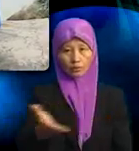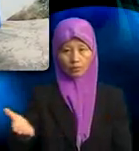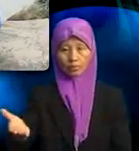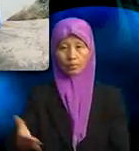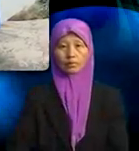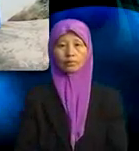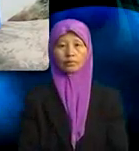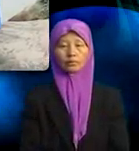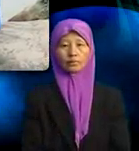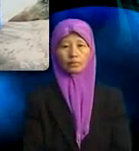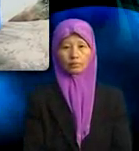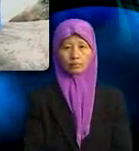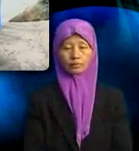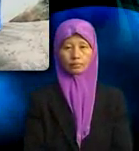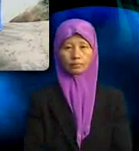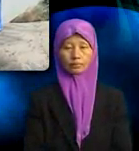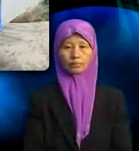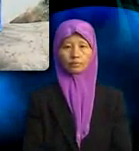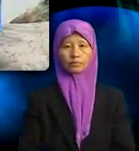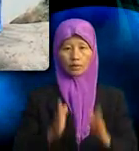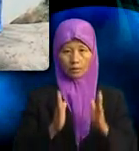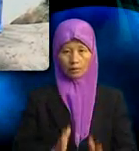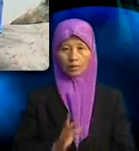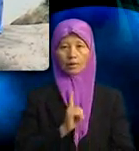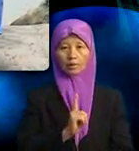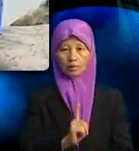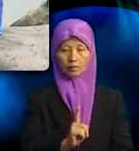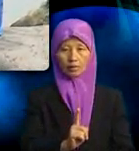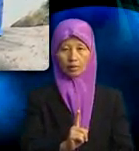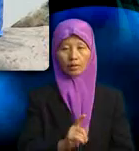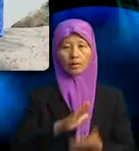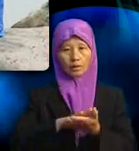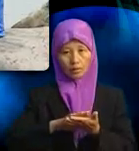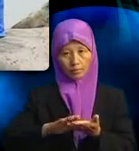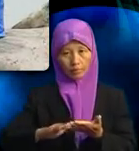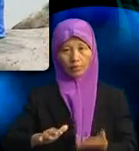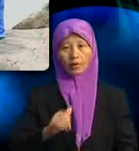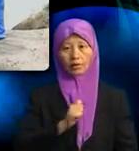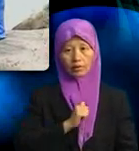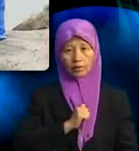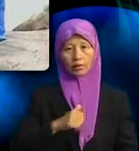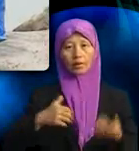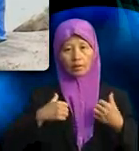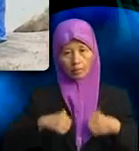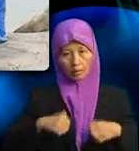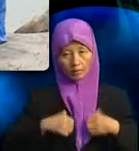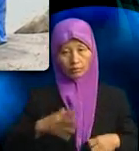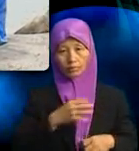Adik muslimin muslimat, penonton yang dirahmati Allah. Sebagai orang Islam, kebersihan